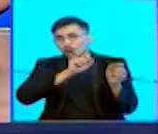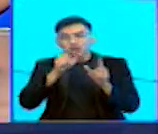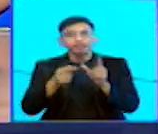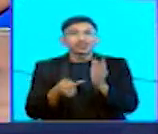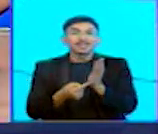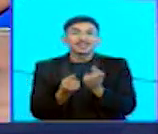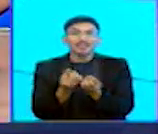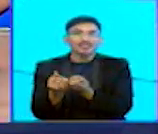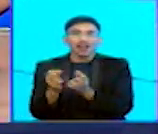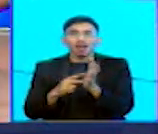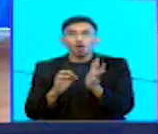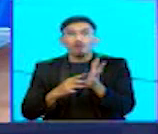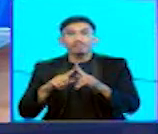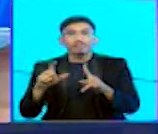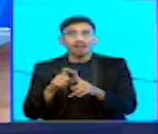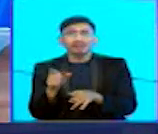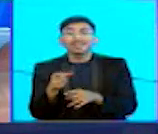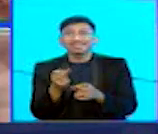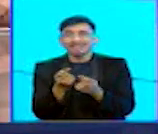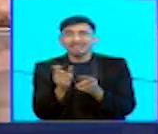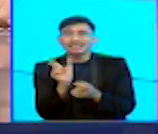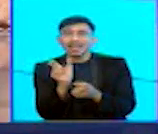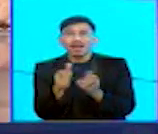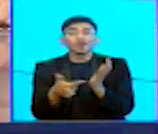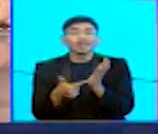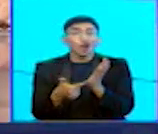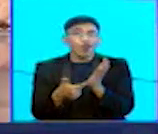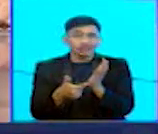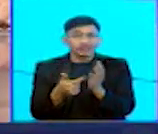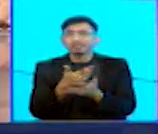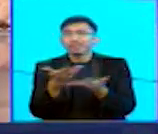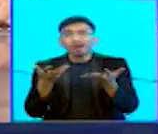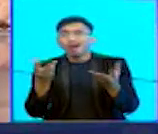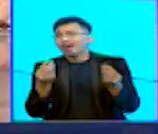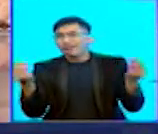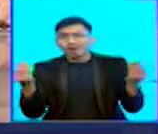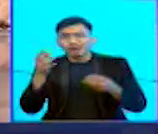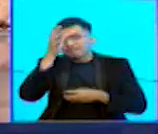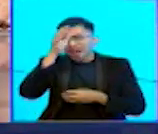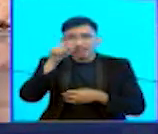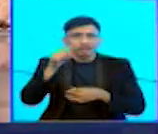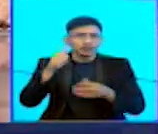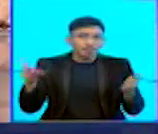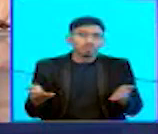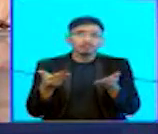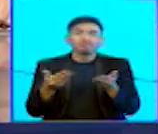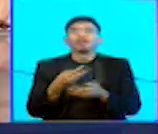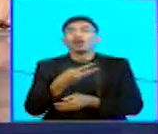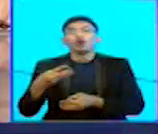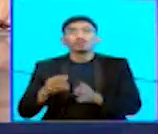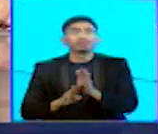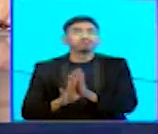istilah bekerja dengan teknologi digital dimanapun dan kapanpun. Work from Bali diyakini akan mengangkat pertumbuhan ekonomi di Pulau